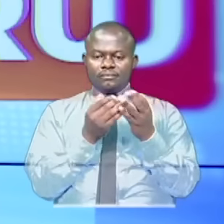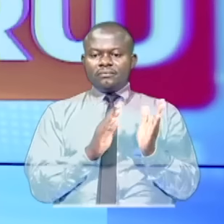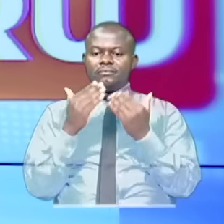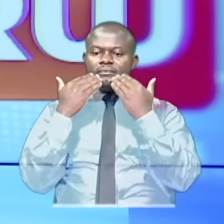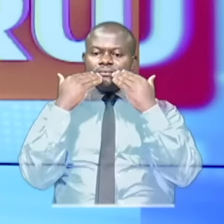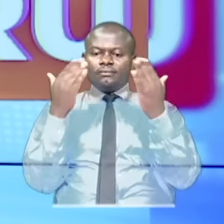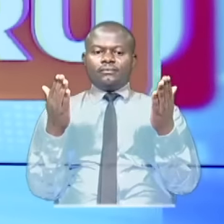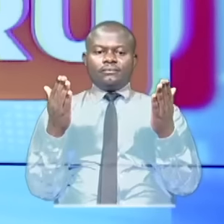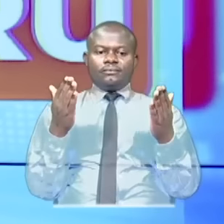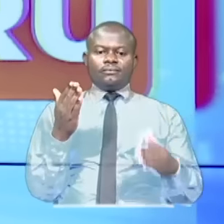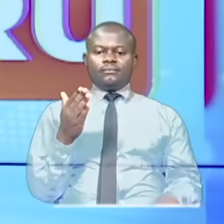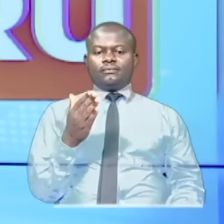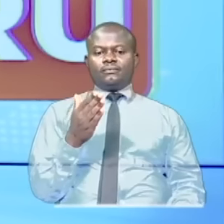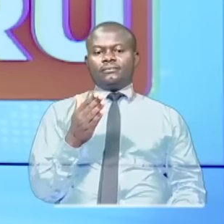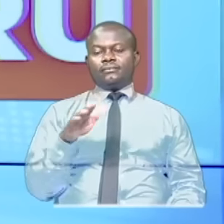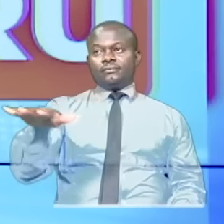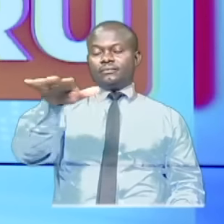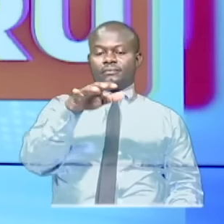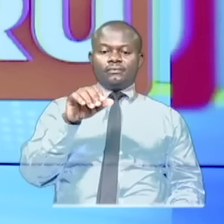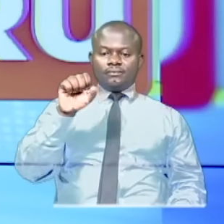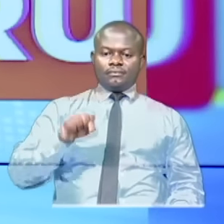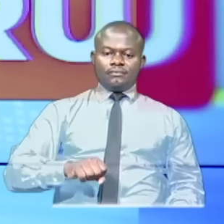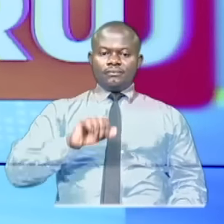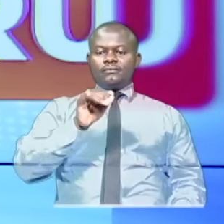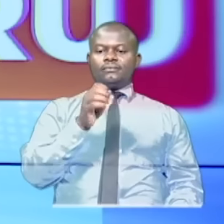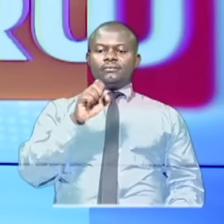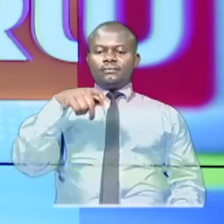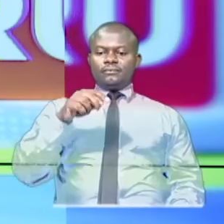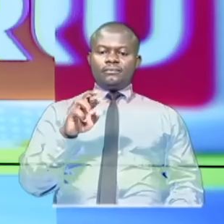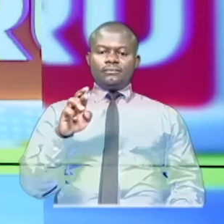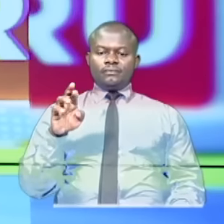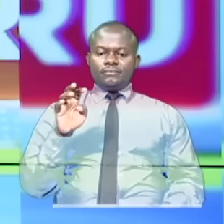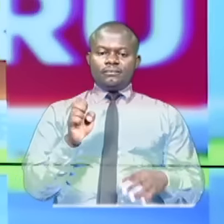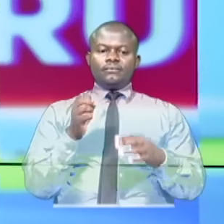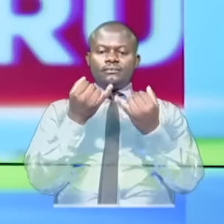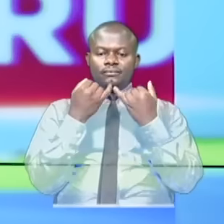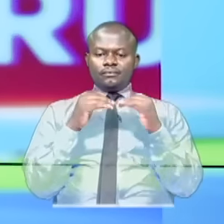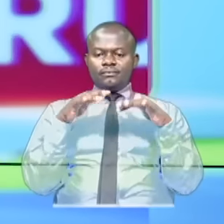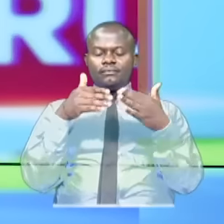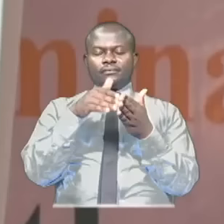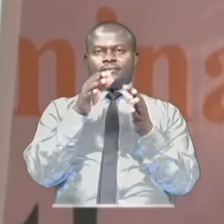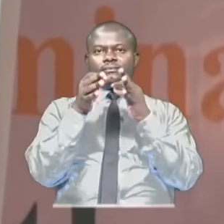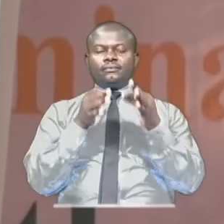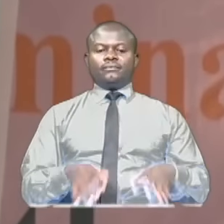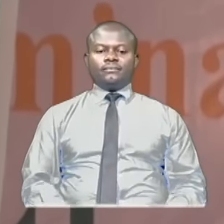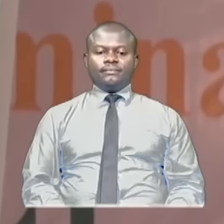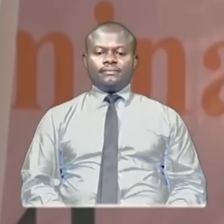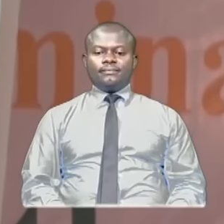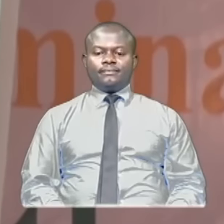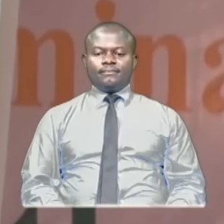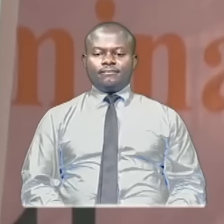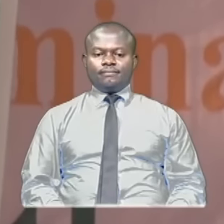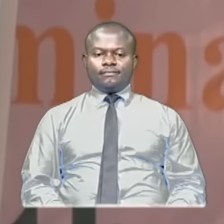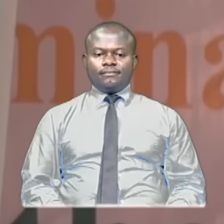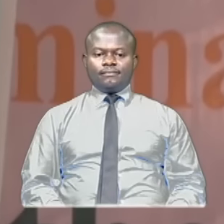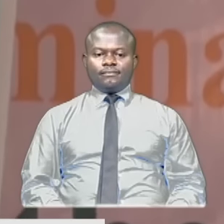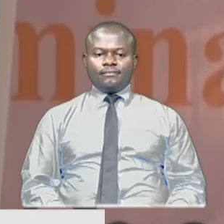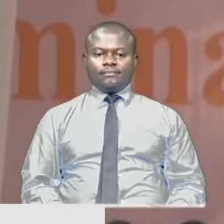Mugenzi wacu uri mu ntara y'Amajyepfo ni Jean Pierre Ndagijimana aratubwira inkuru irambuye.